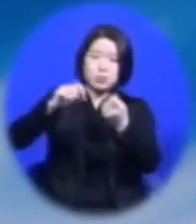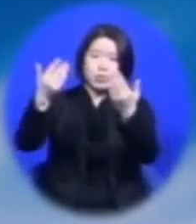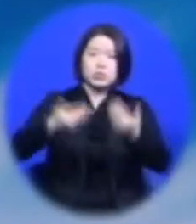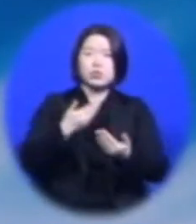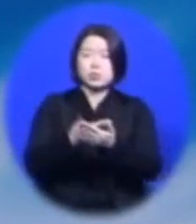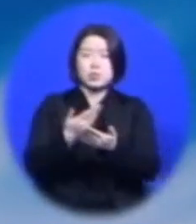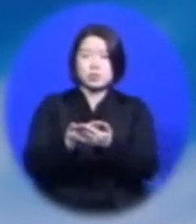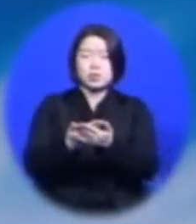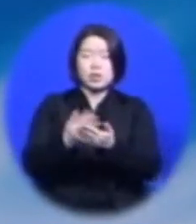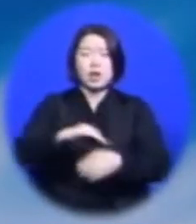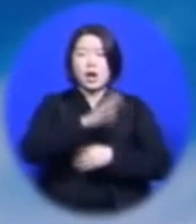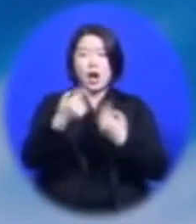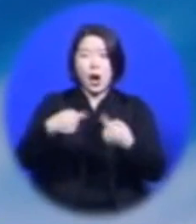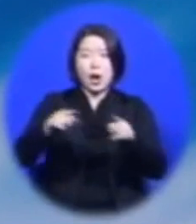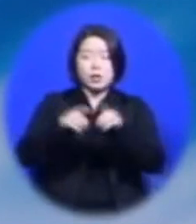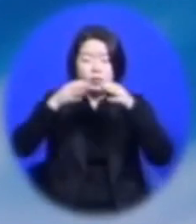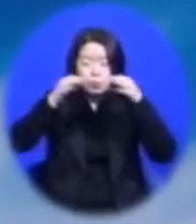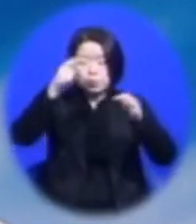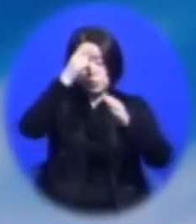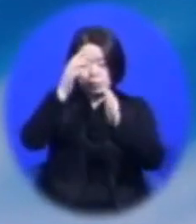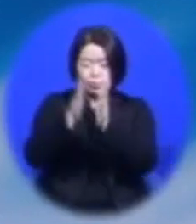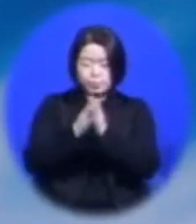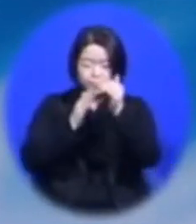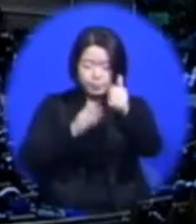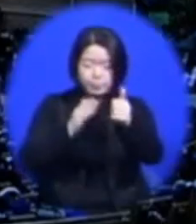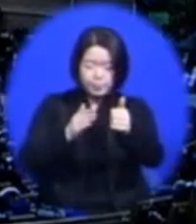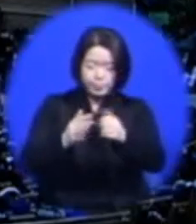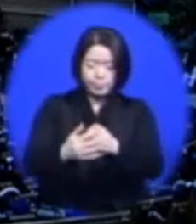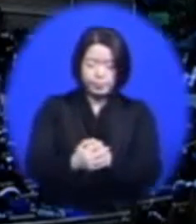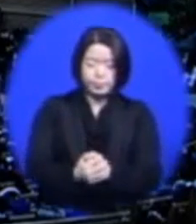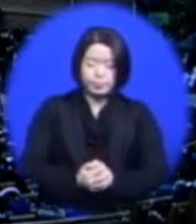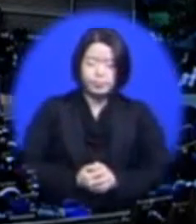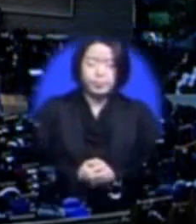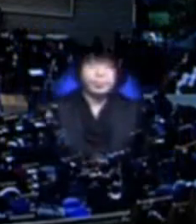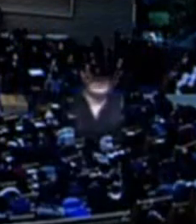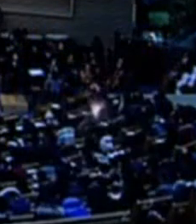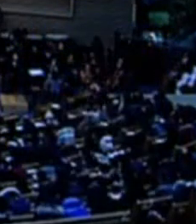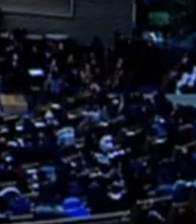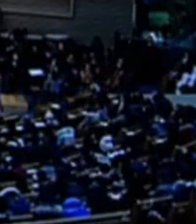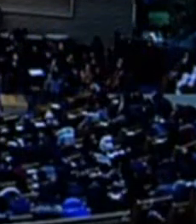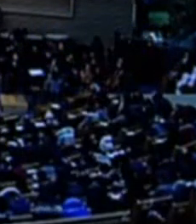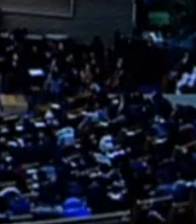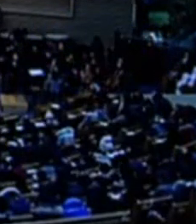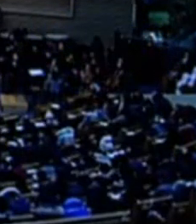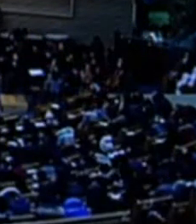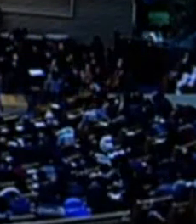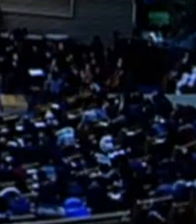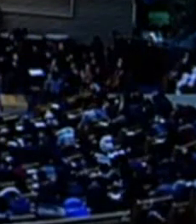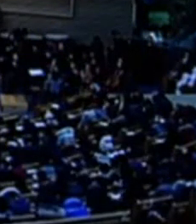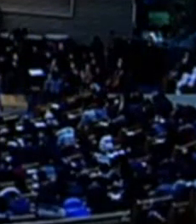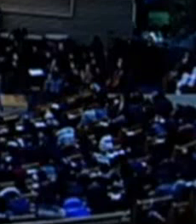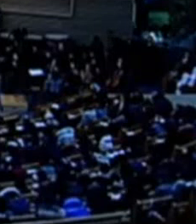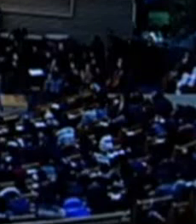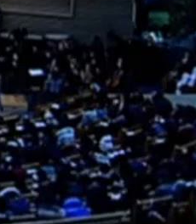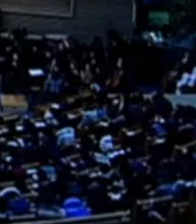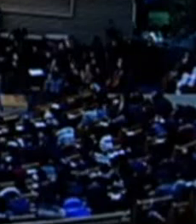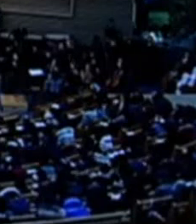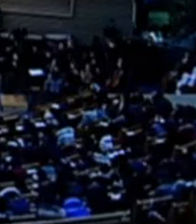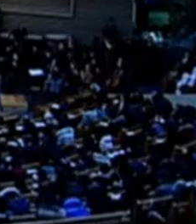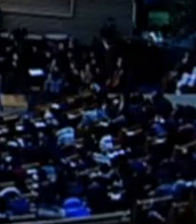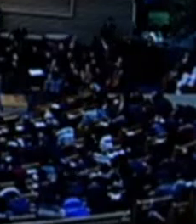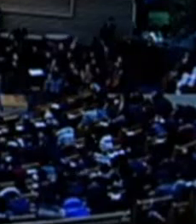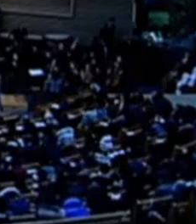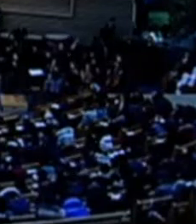부어주시옵소서. 우리 같이 통성으로 기도하겠습니다. 은혜와 사랑이 충만하신 아버지 하나님, 놀라우신 하나님의 은혜를